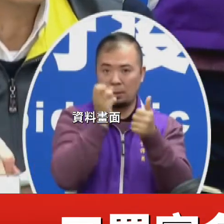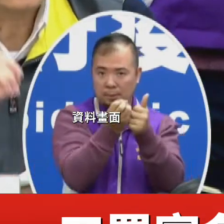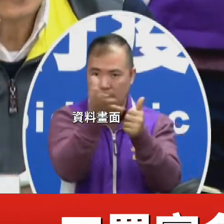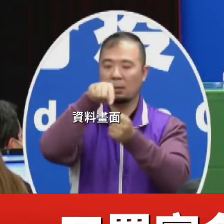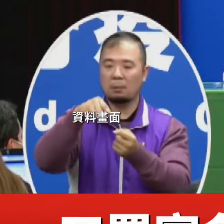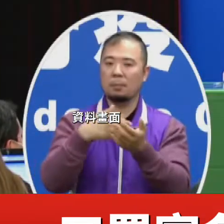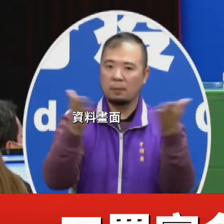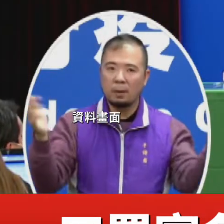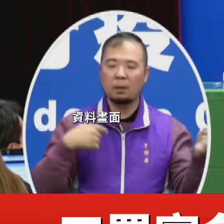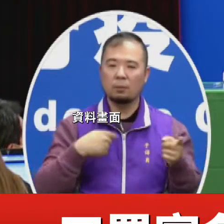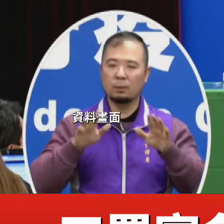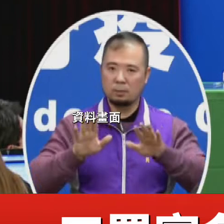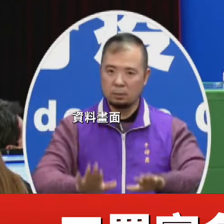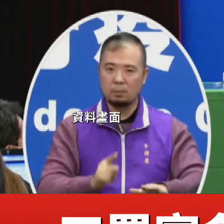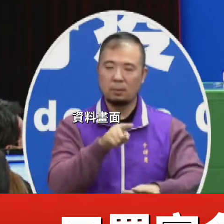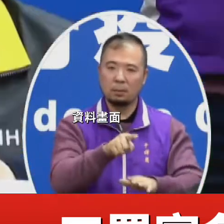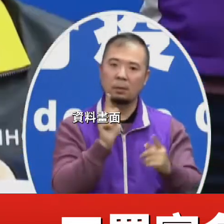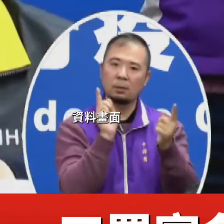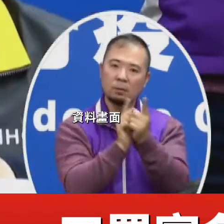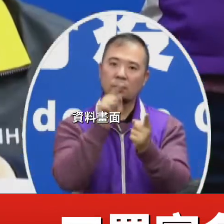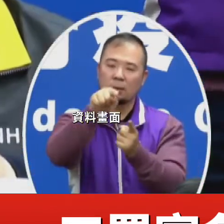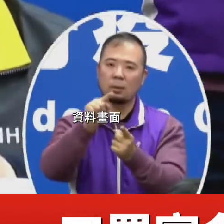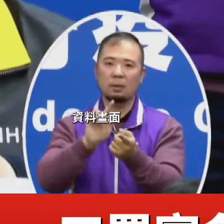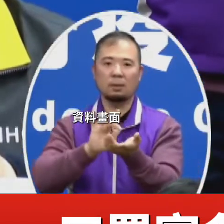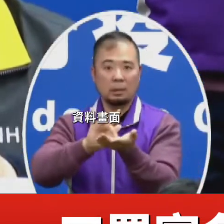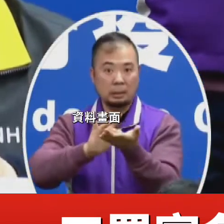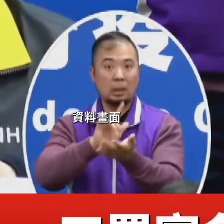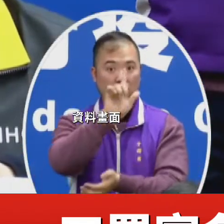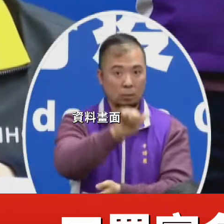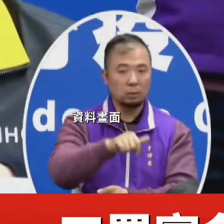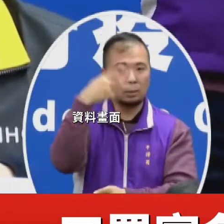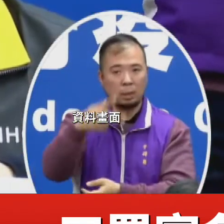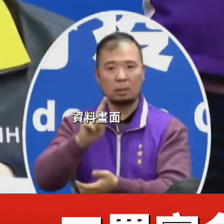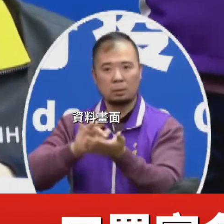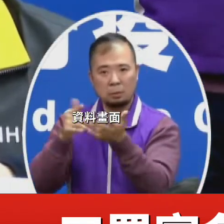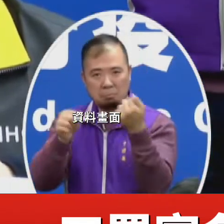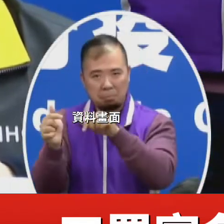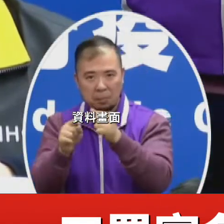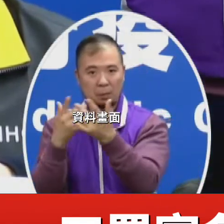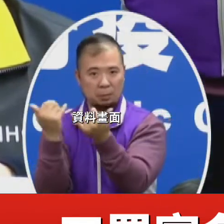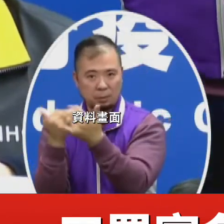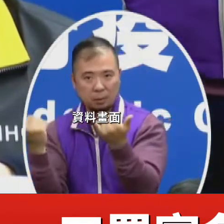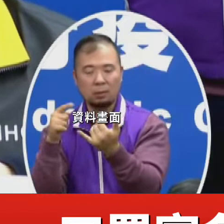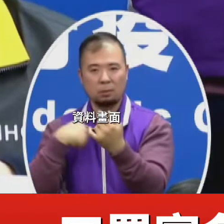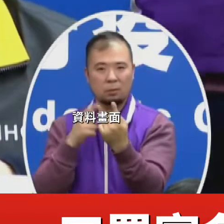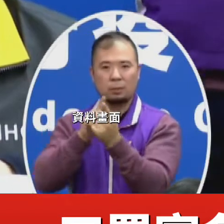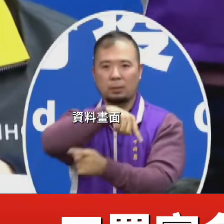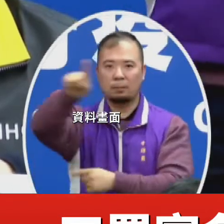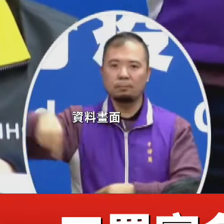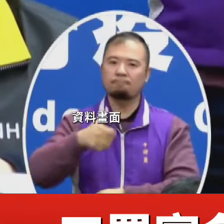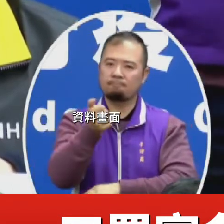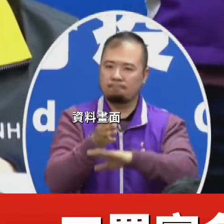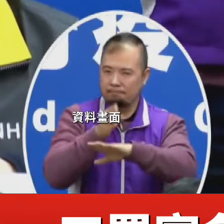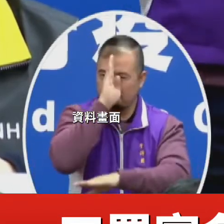还要被骂。 我要特别的对于我们的药师、药剂师们，表达我最深切的一个谢